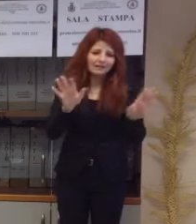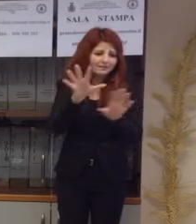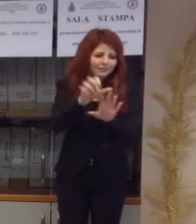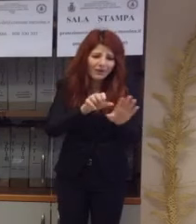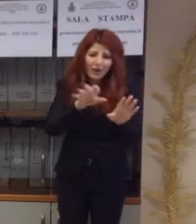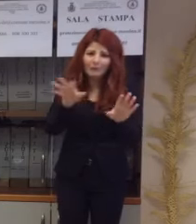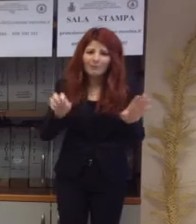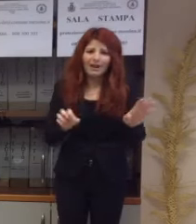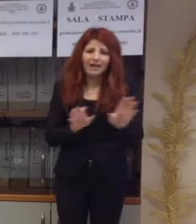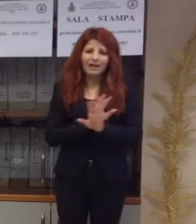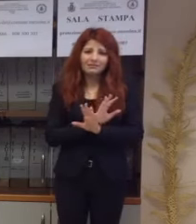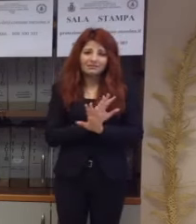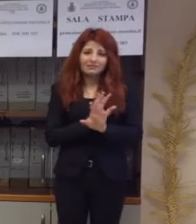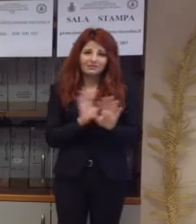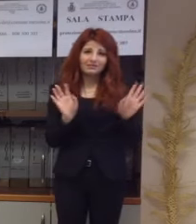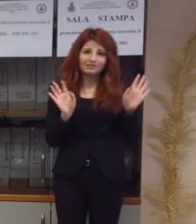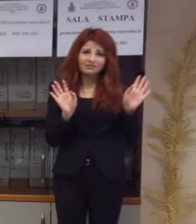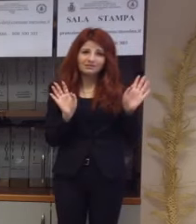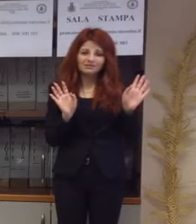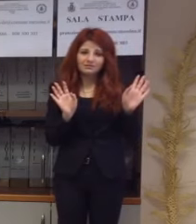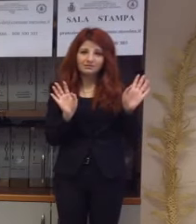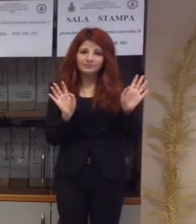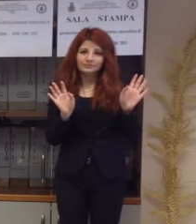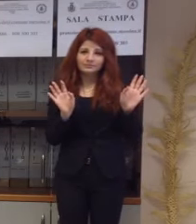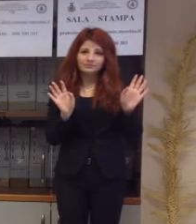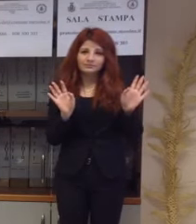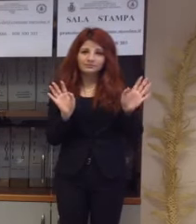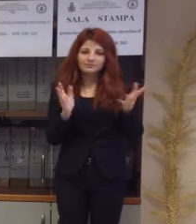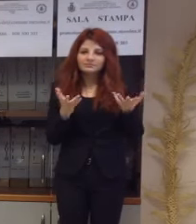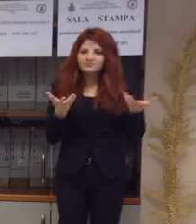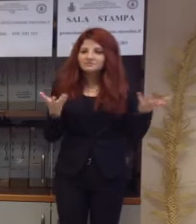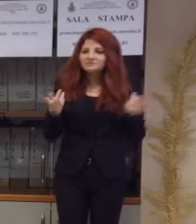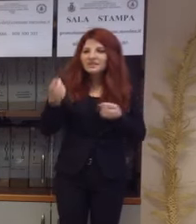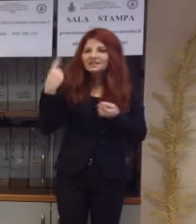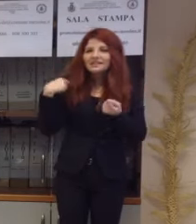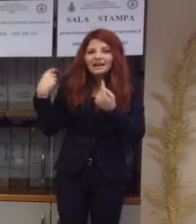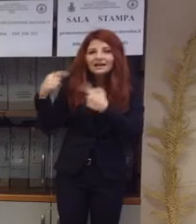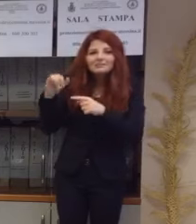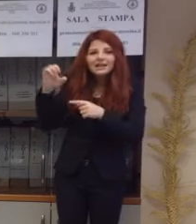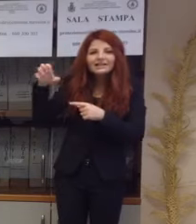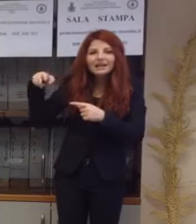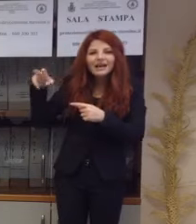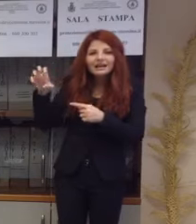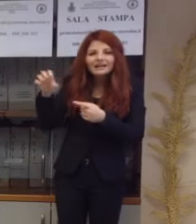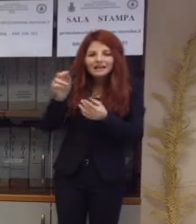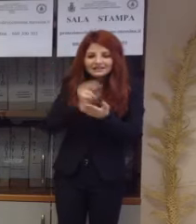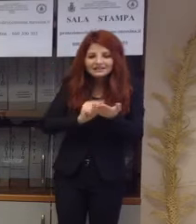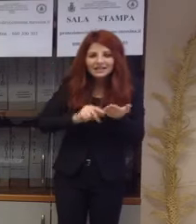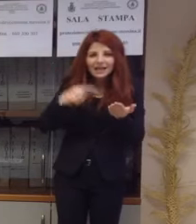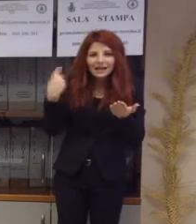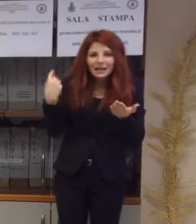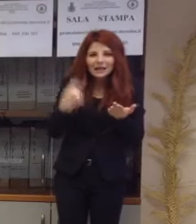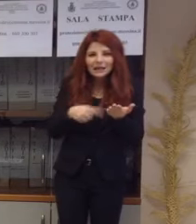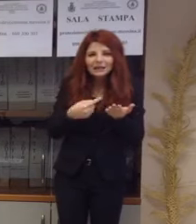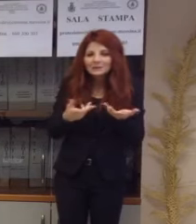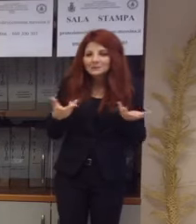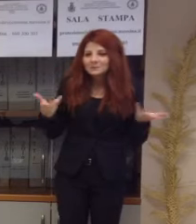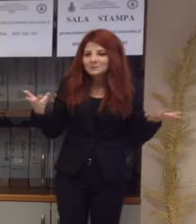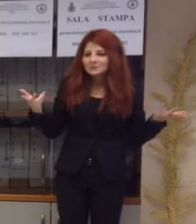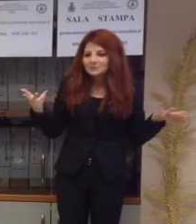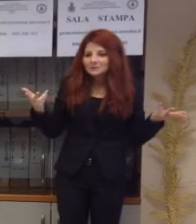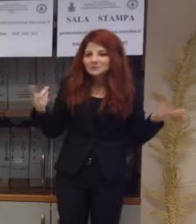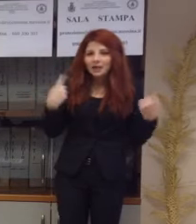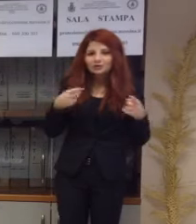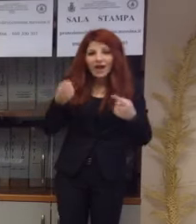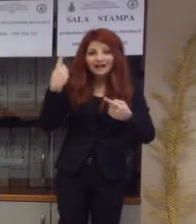uno. Intanto ieri questi sono scivolati sulla buccia di banana, e mentre ero in diretta che ho preannunciato la querela, sono